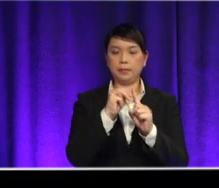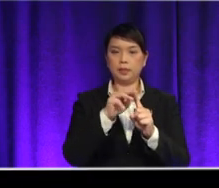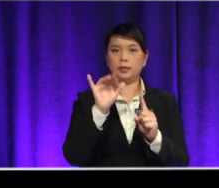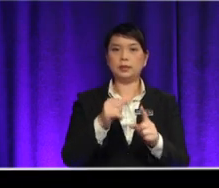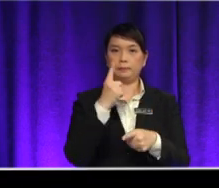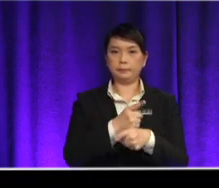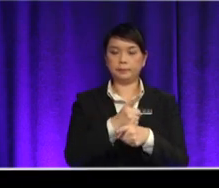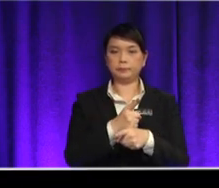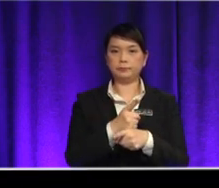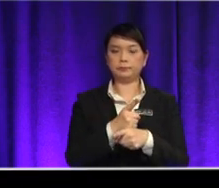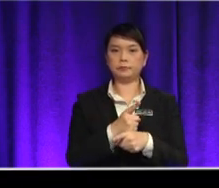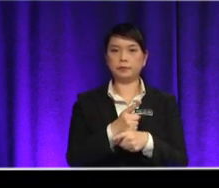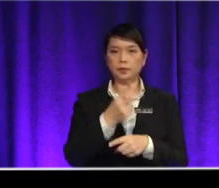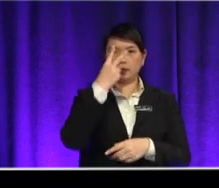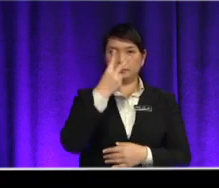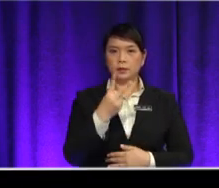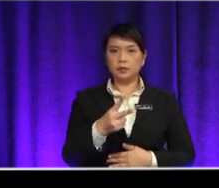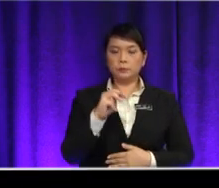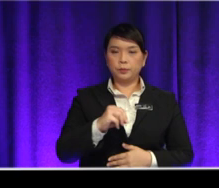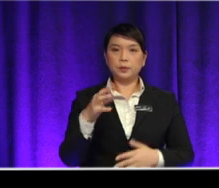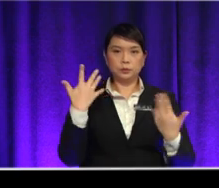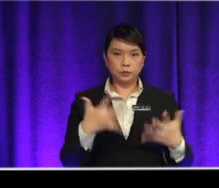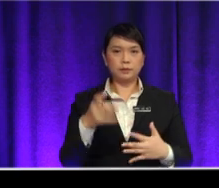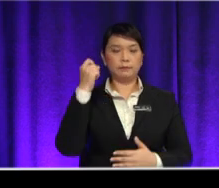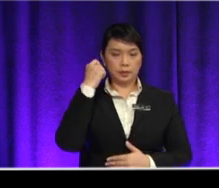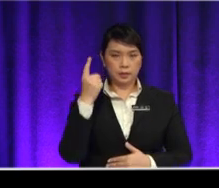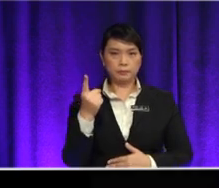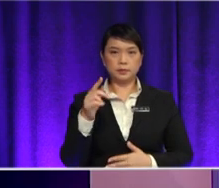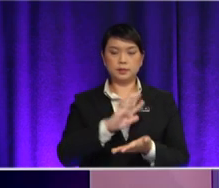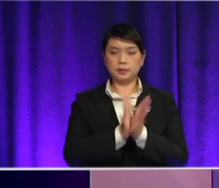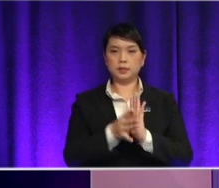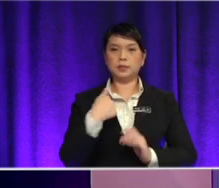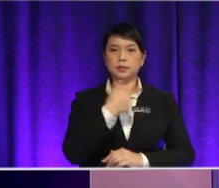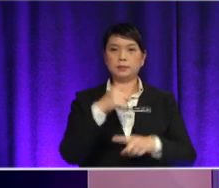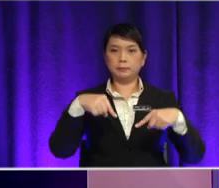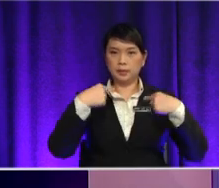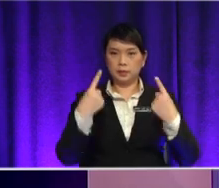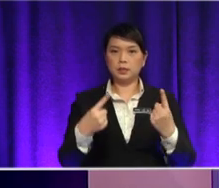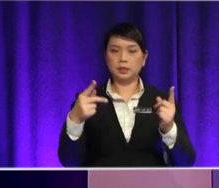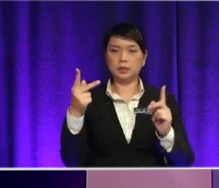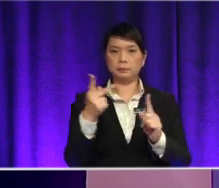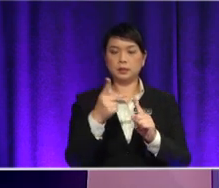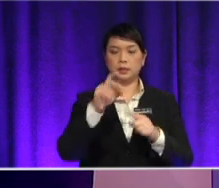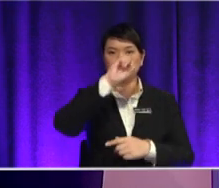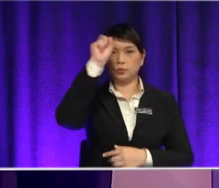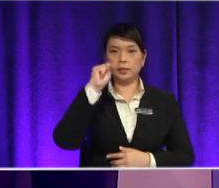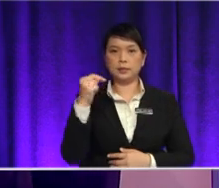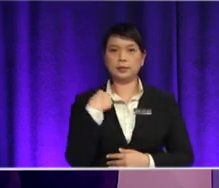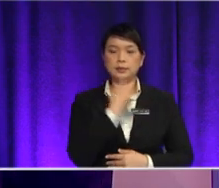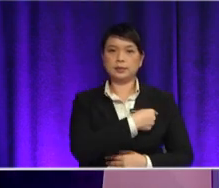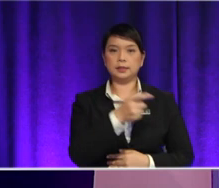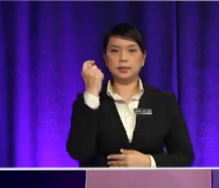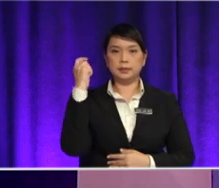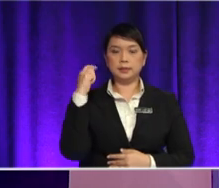Okey. Nampaknya murid memahami bagaimana nak membina graf. Jadi kita pergi terus kepada soalan kita tadi.